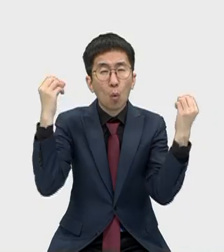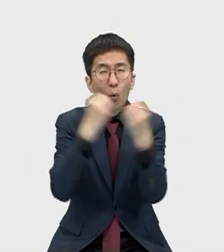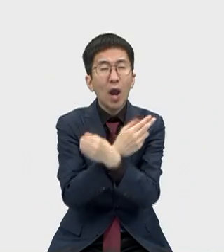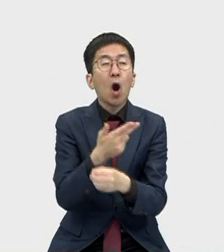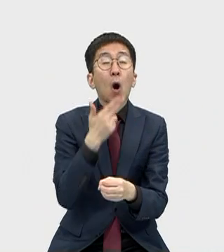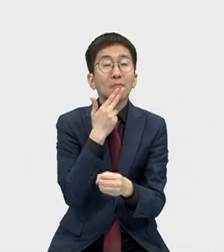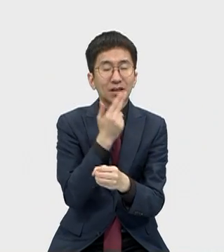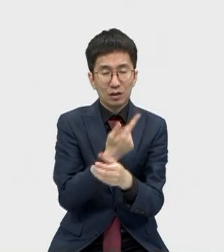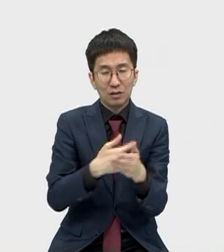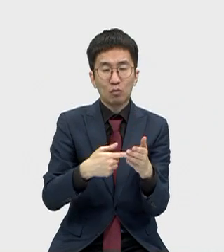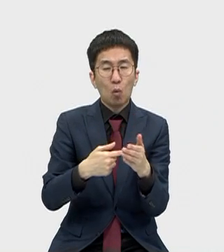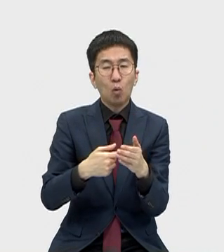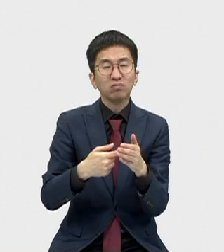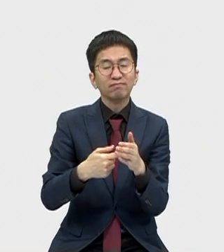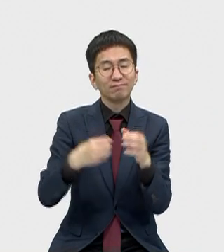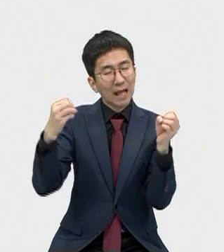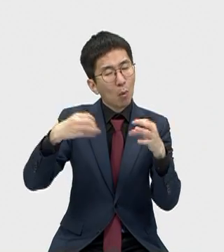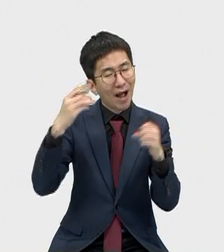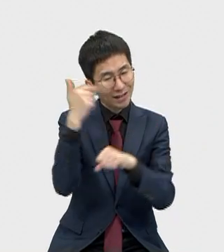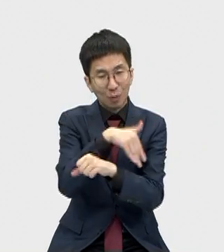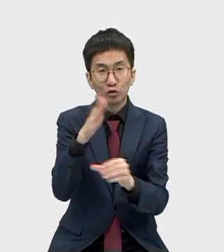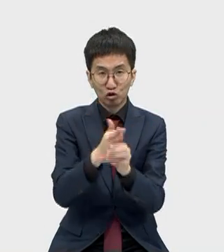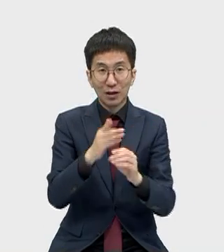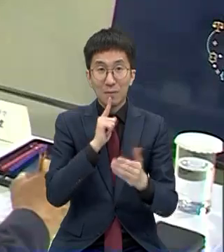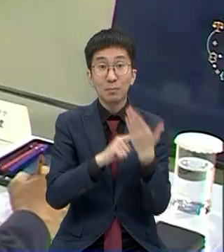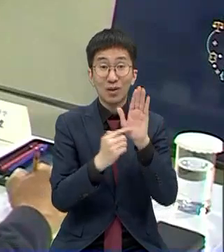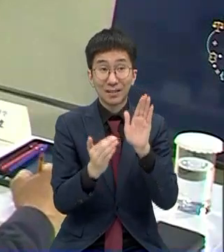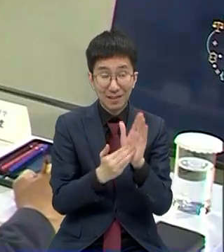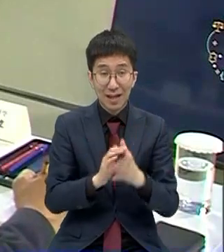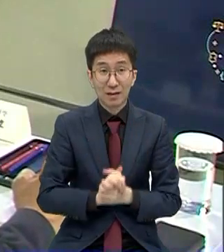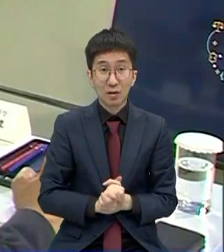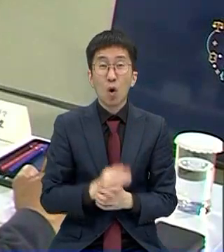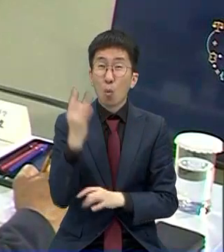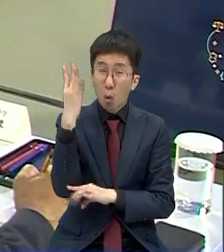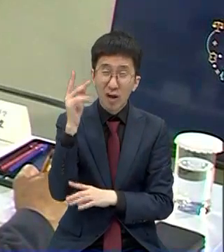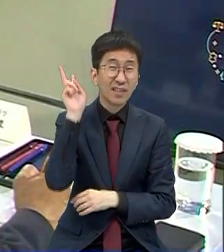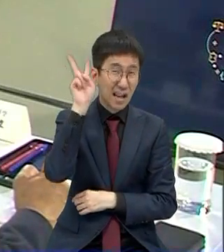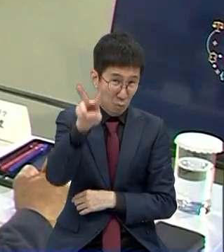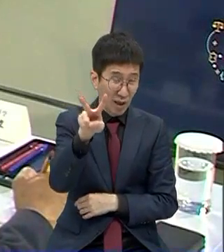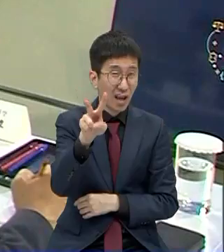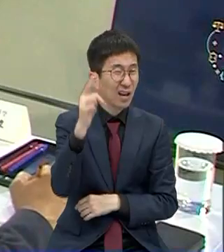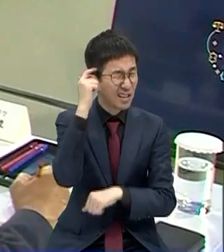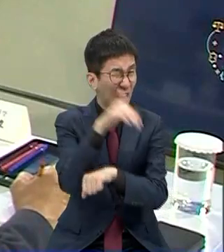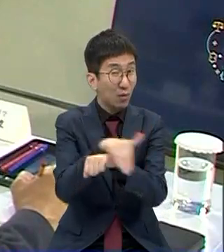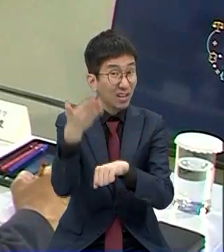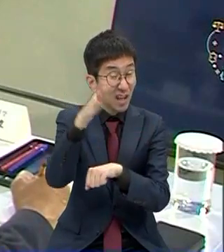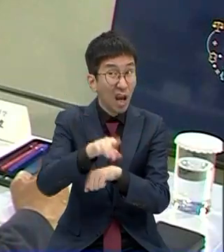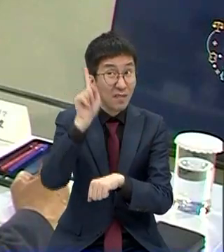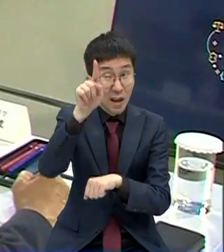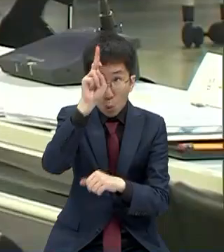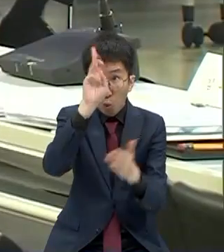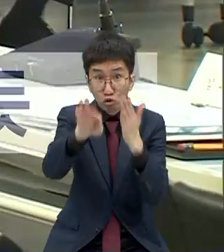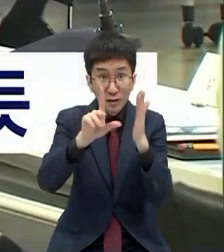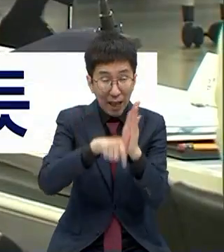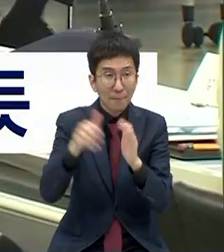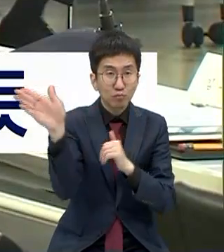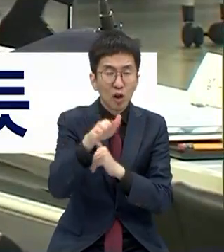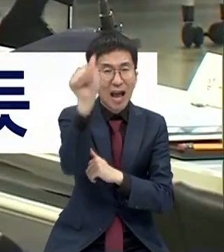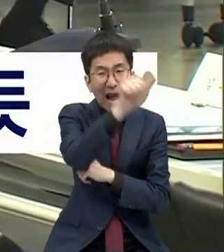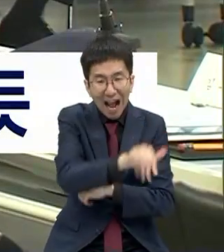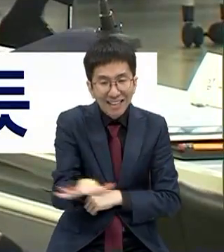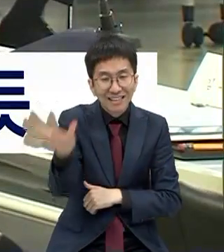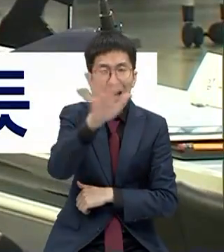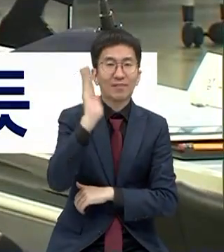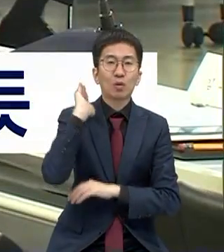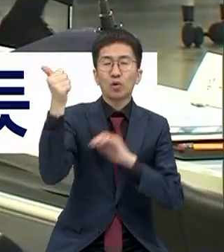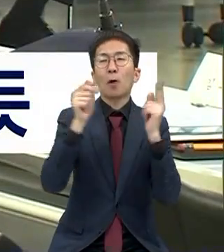않을 사안으로 대화를 할 것이라고 전했습니다. 회동은 애초 모레가 유력했지만 내일 오후부터 화상 아세안 정상회의 등